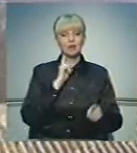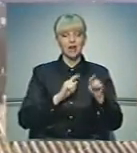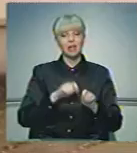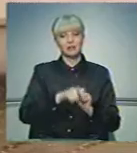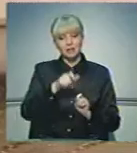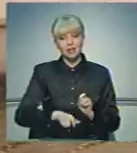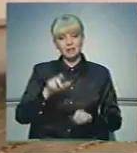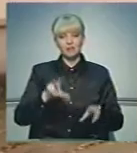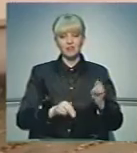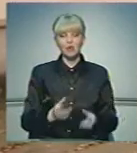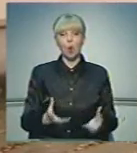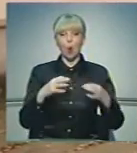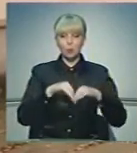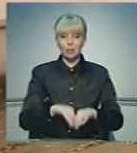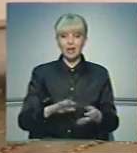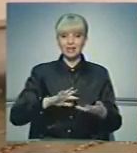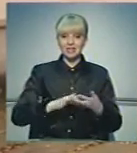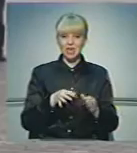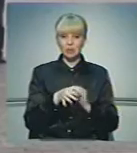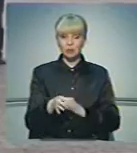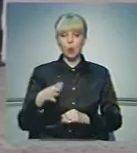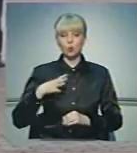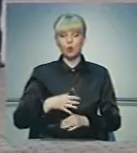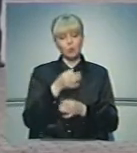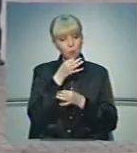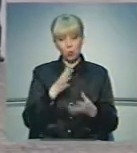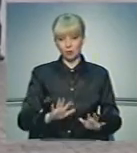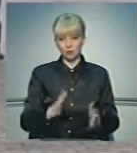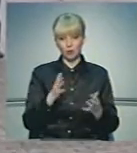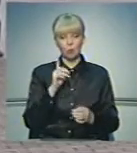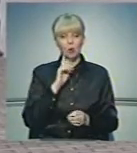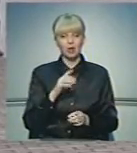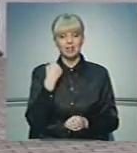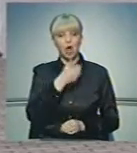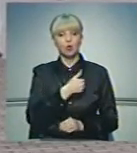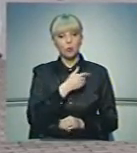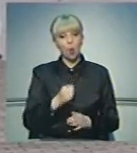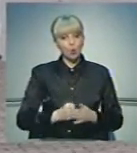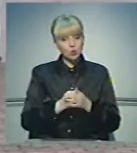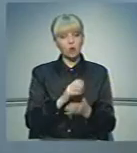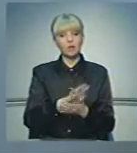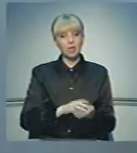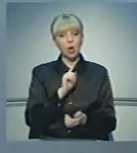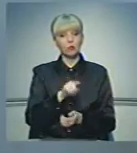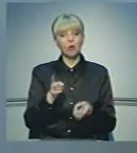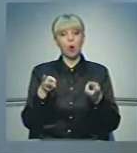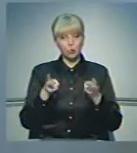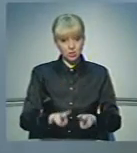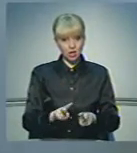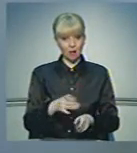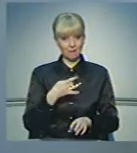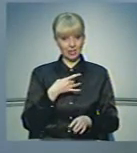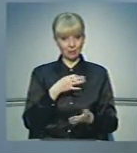експерти вважають, що об'єднуватися населеним пунктом доведеться у будь-якому разі, поки це на добровільній основі, а далі до тих, хто залишиться